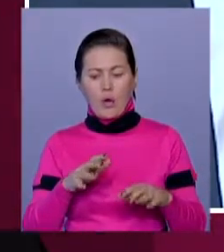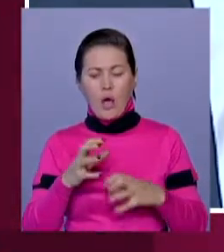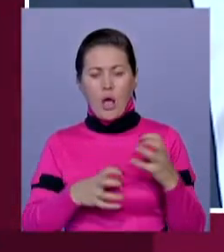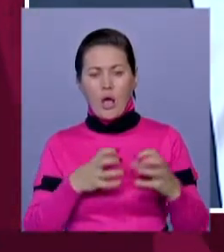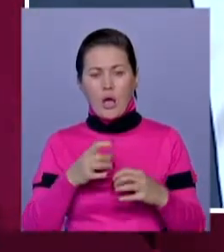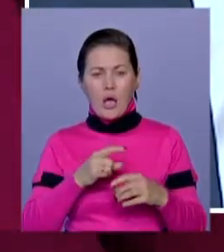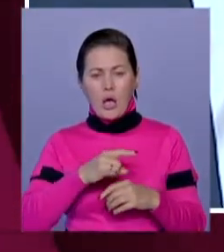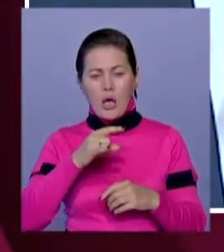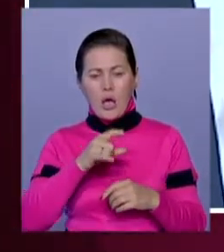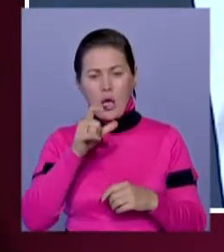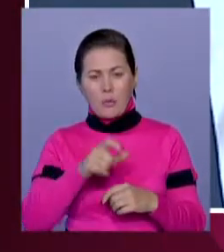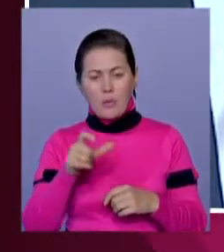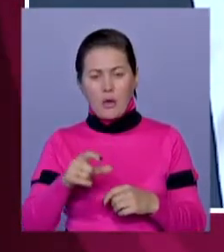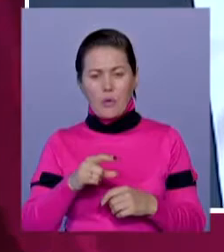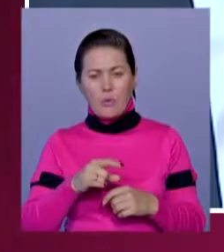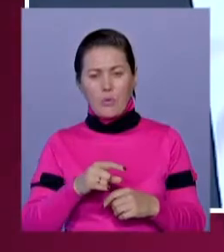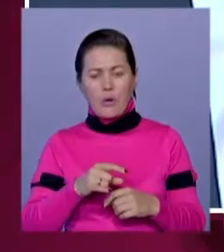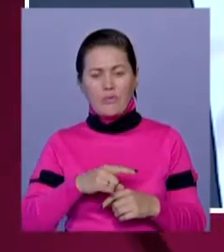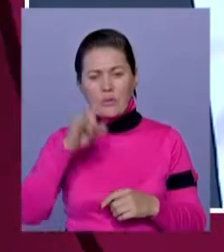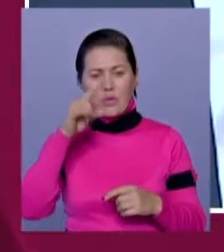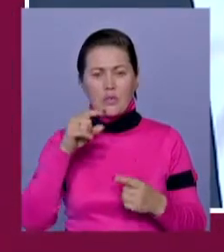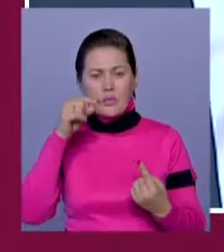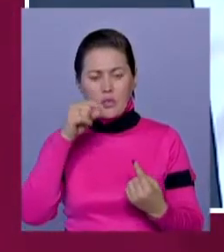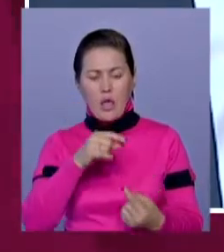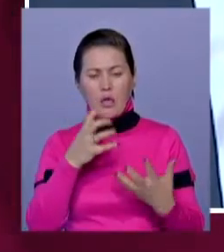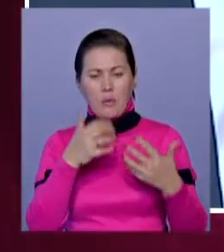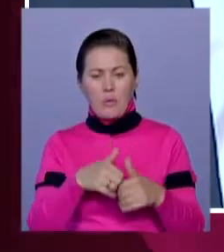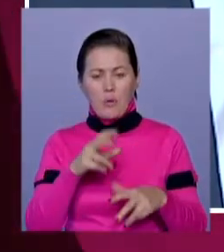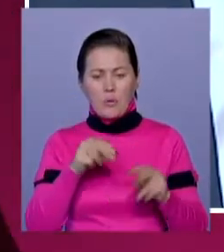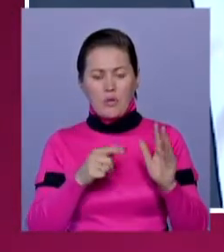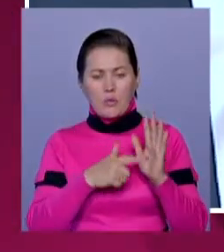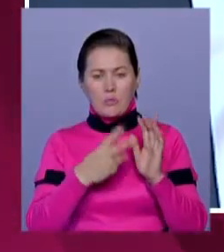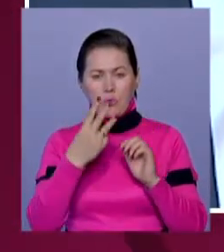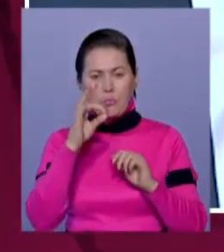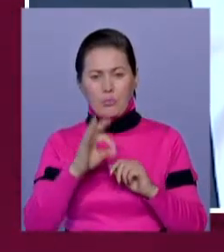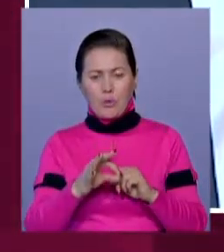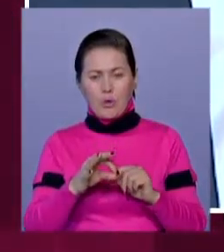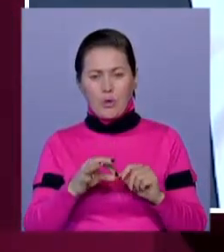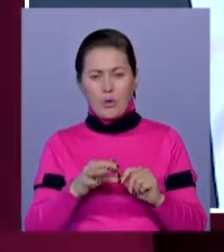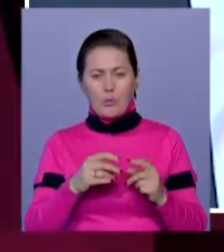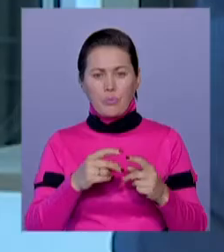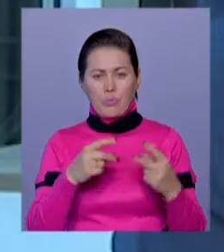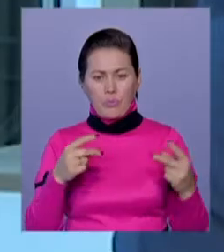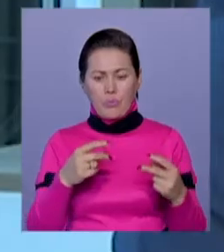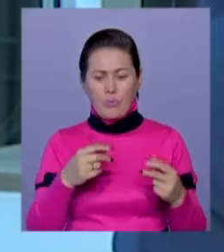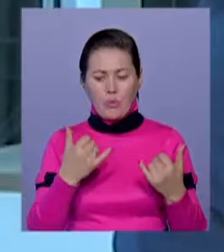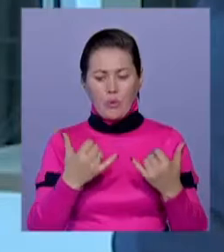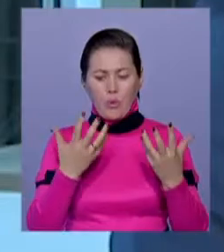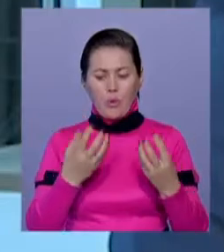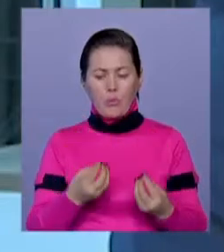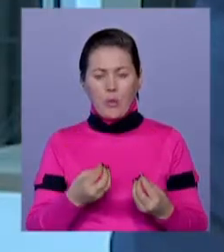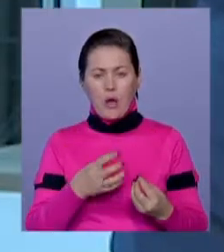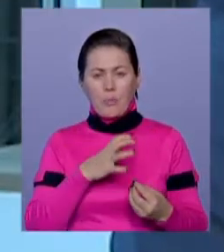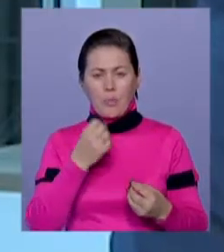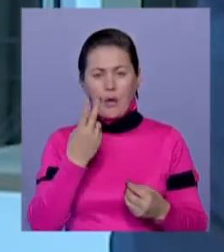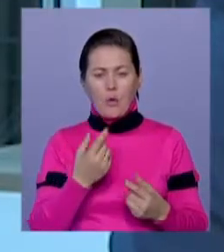азаматтық авиациялардың стандарттарының сәйкестігімен есептеле отырып 73%-ға теңгеледі. Бүгін осы